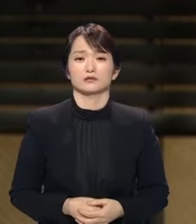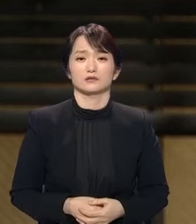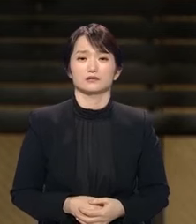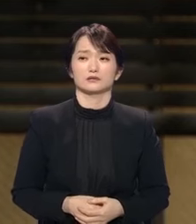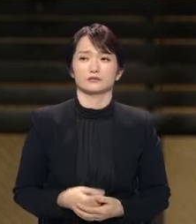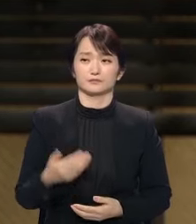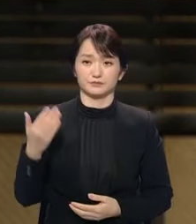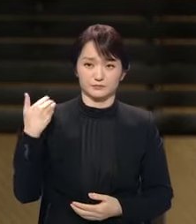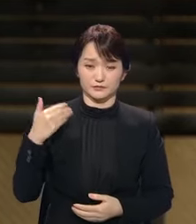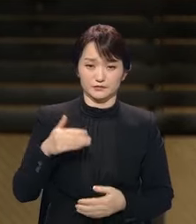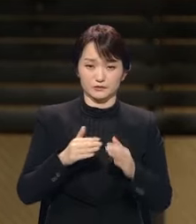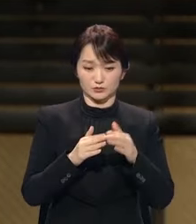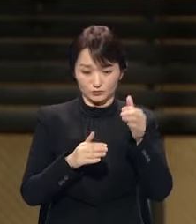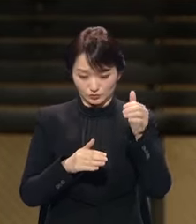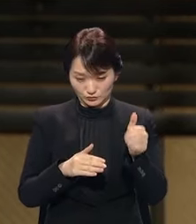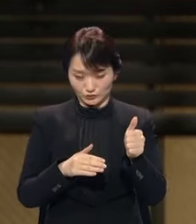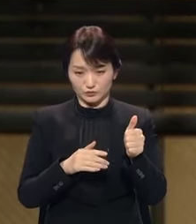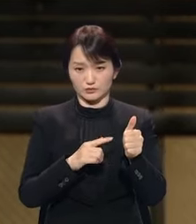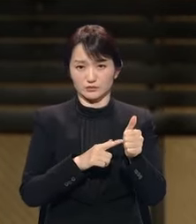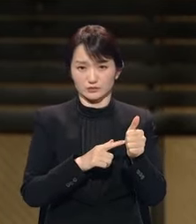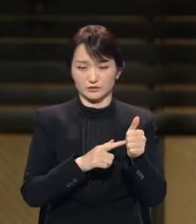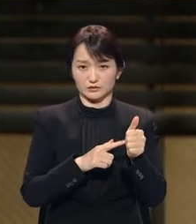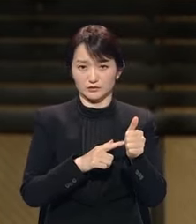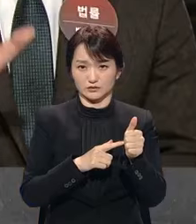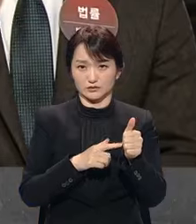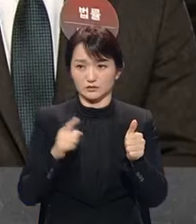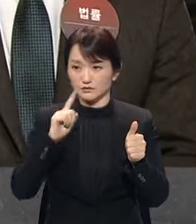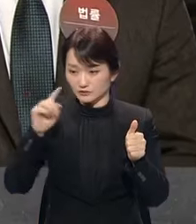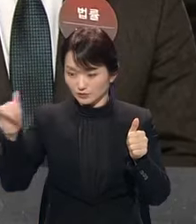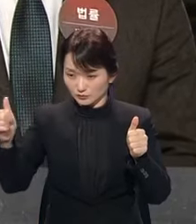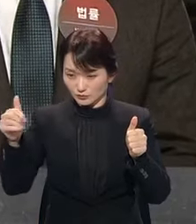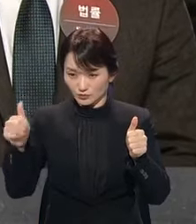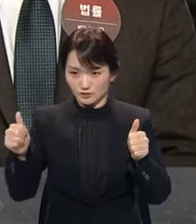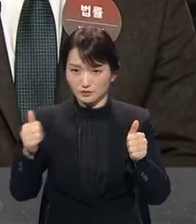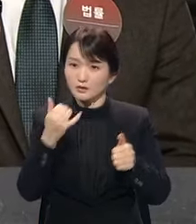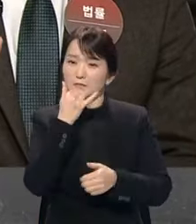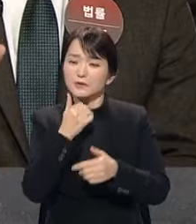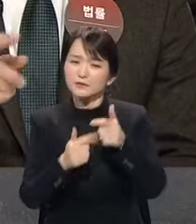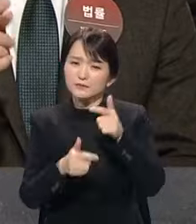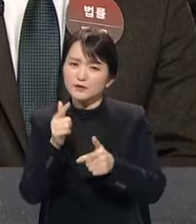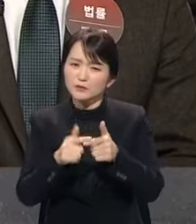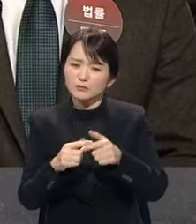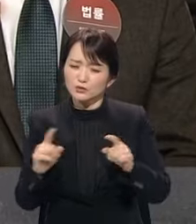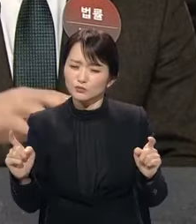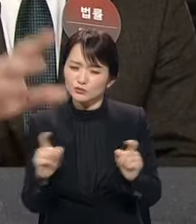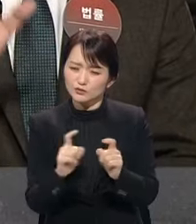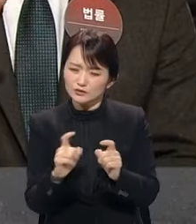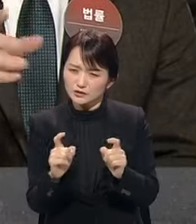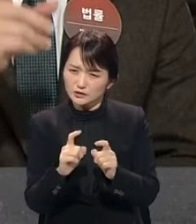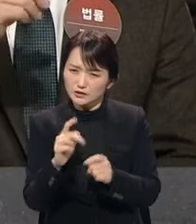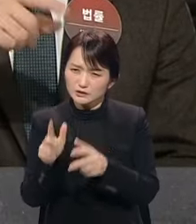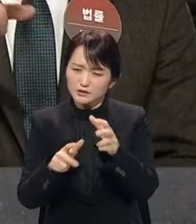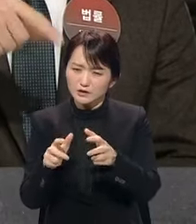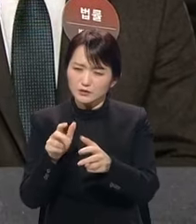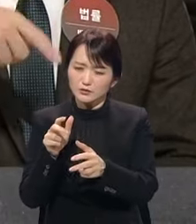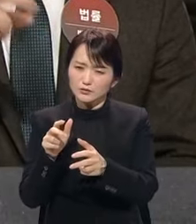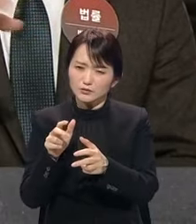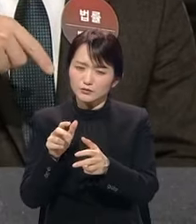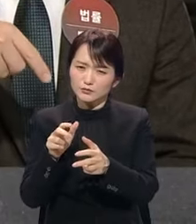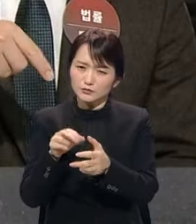전 주인하고 그 밤나무 문제로 분쟁이 있어서 사업 대상에서 빠졌다고 했는데 확인을 해보니까 저 와르르 무너진 소나무는 이 지역